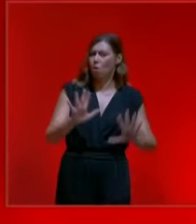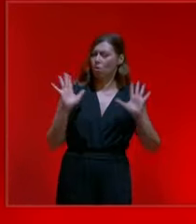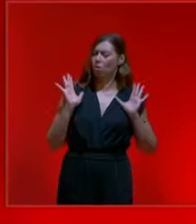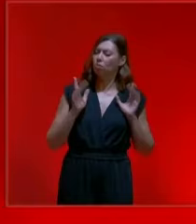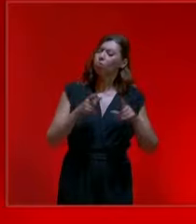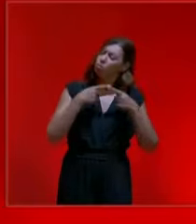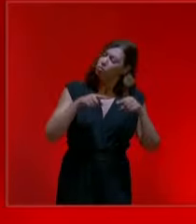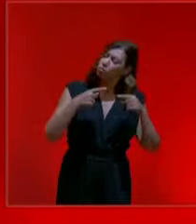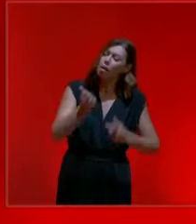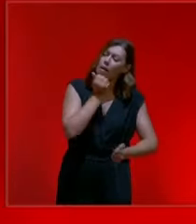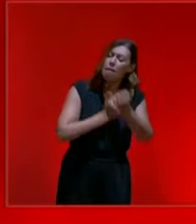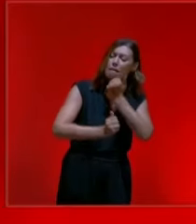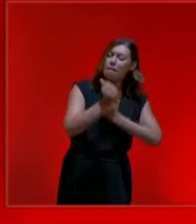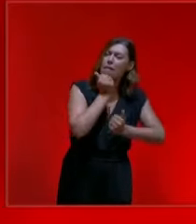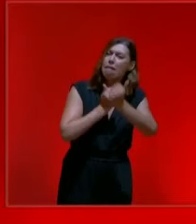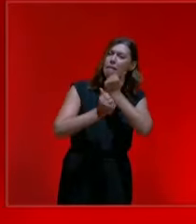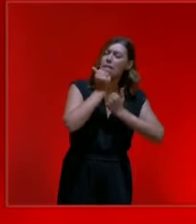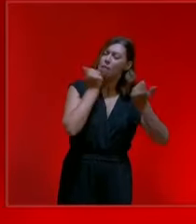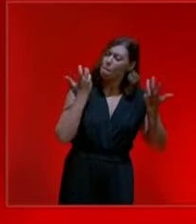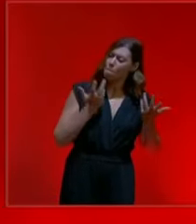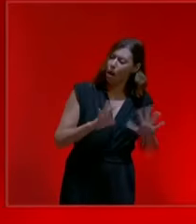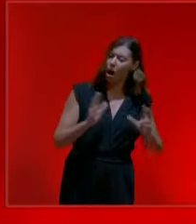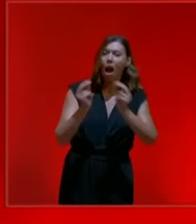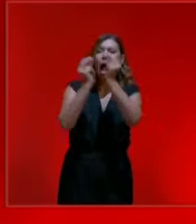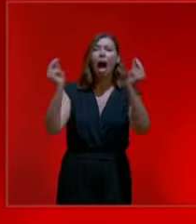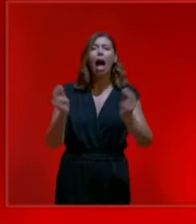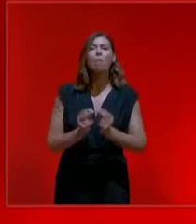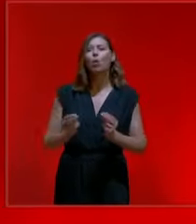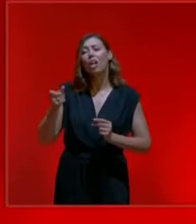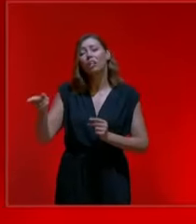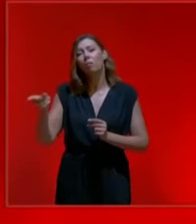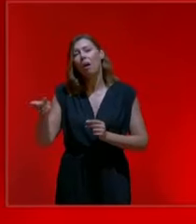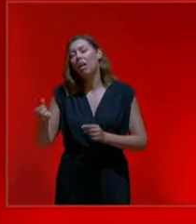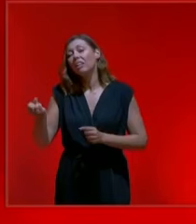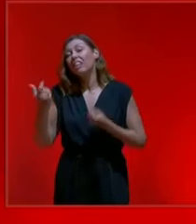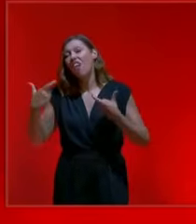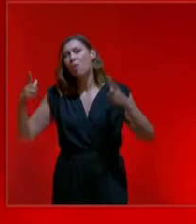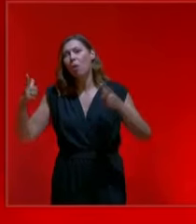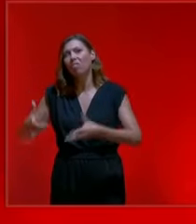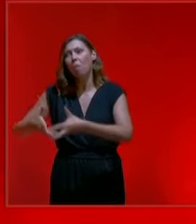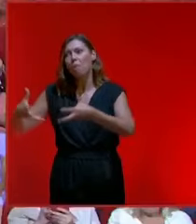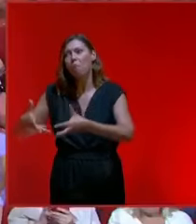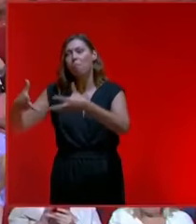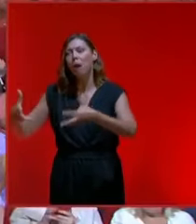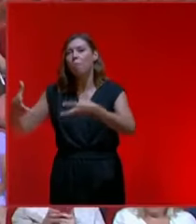τη δύναμη πυρός του αντιπάλου εναντίον μας λίγες μέρες πριν τις εκλογές.